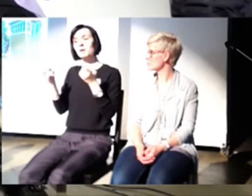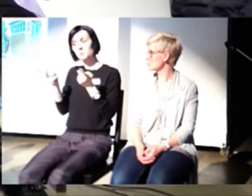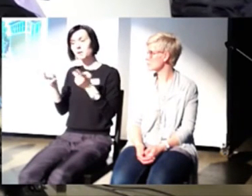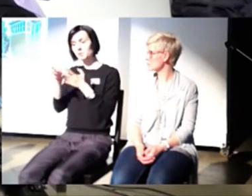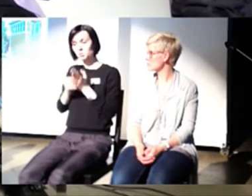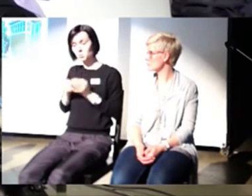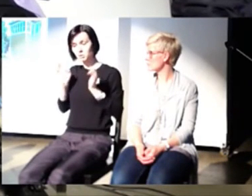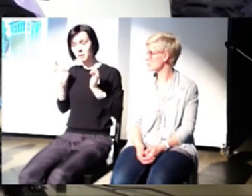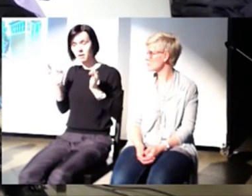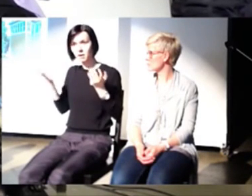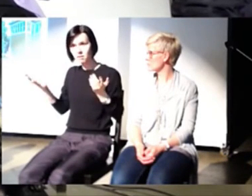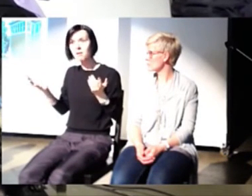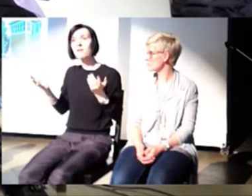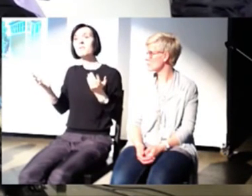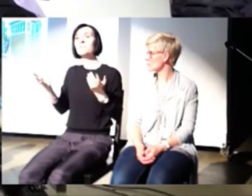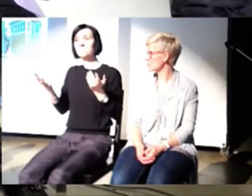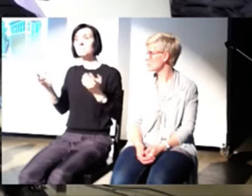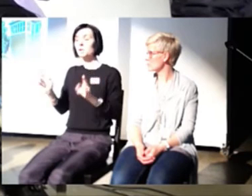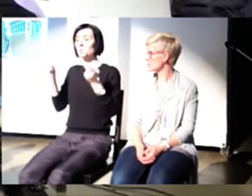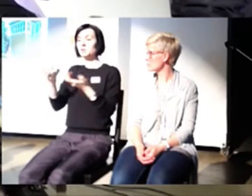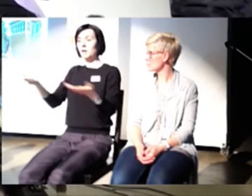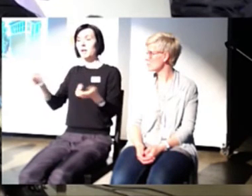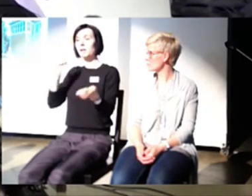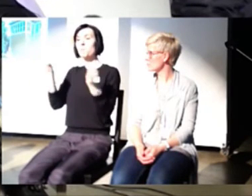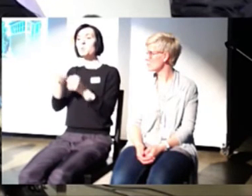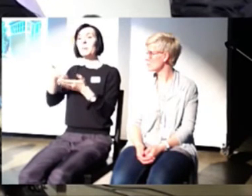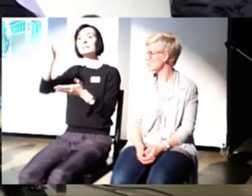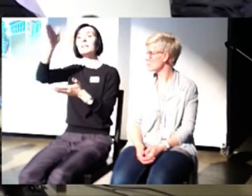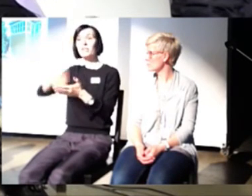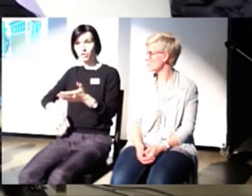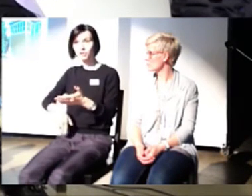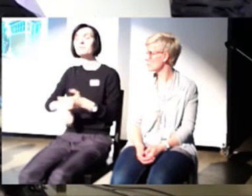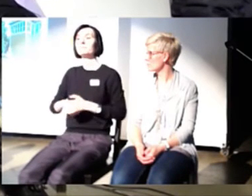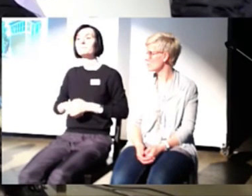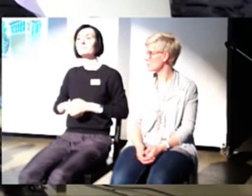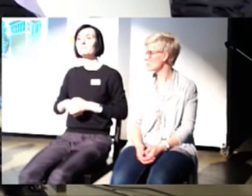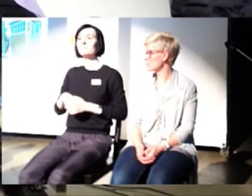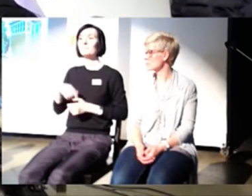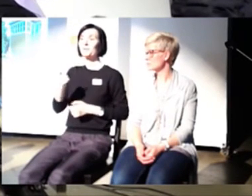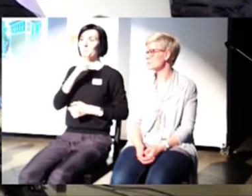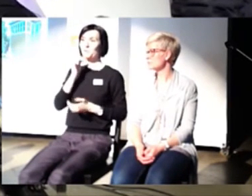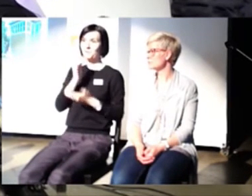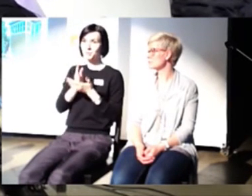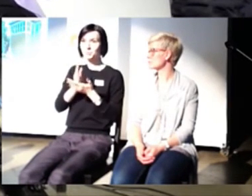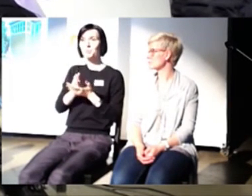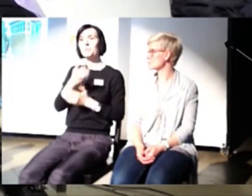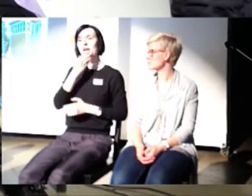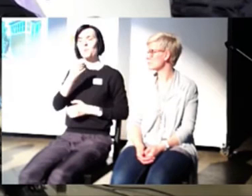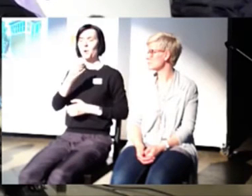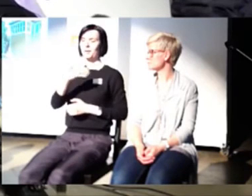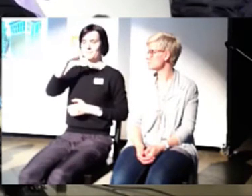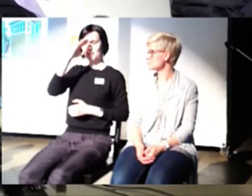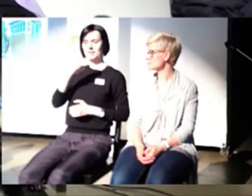ihmisillä on mahdollisuus päästä niitä katsomaan. Hauskinta oli se, että yksi nuori ihminen innostui tekemään koko teoksen niin, että